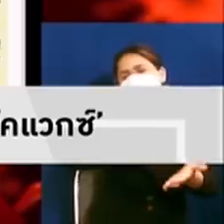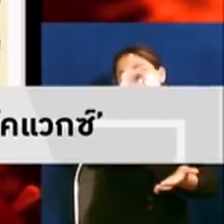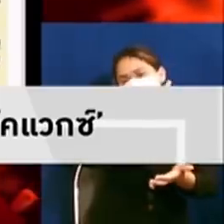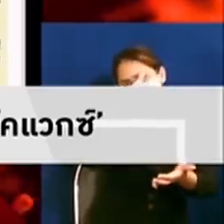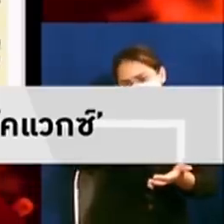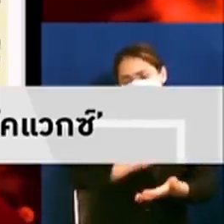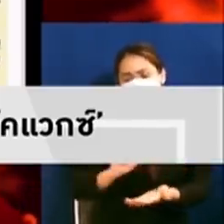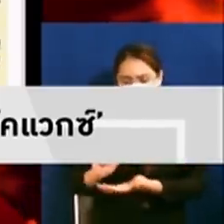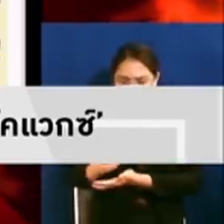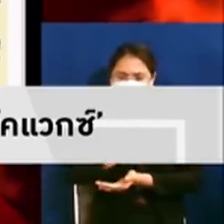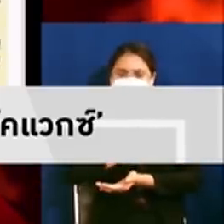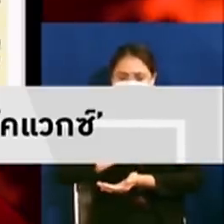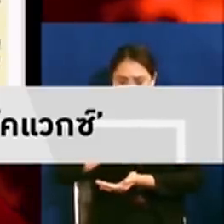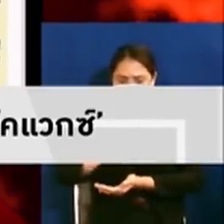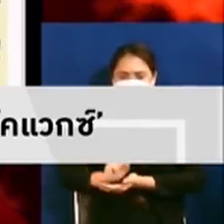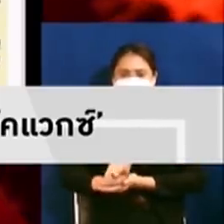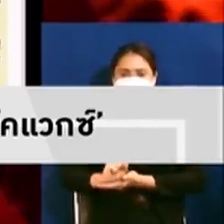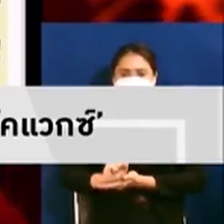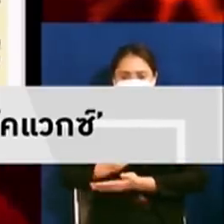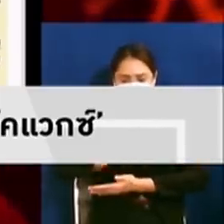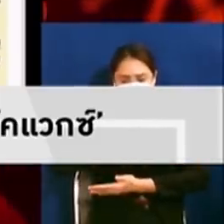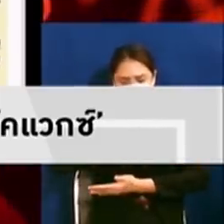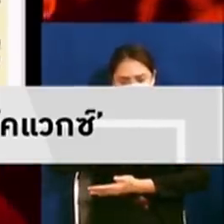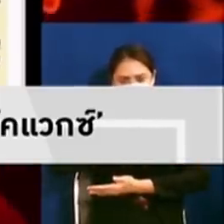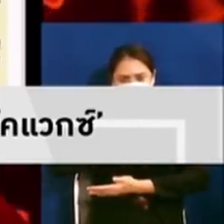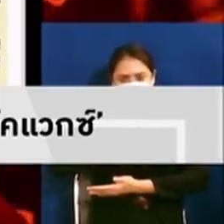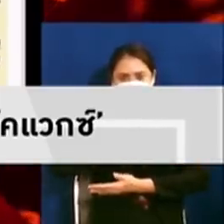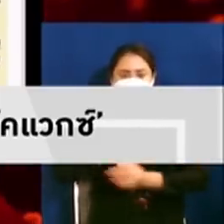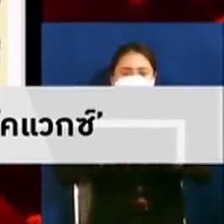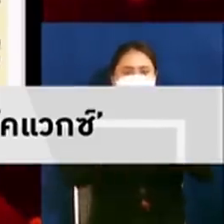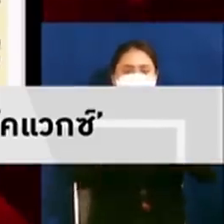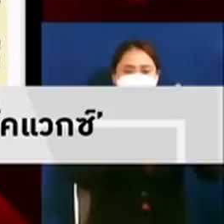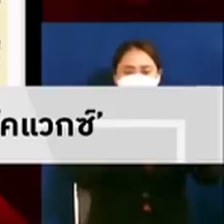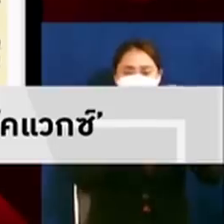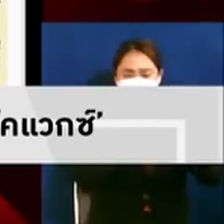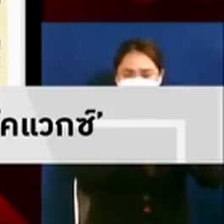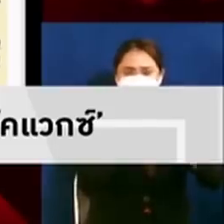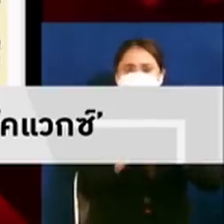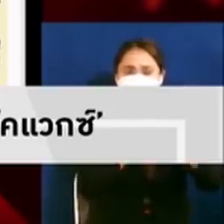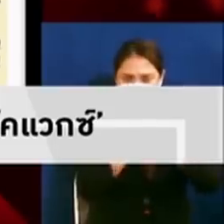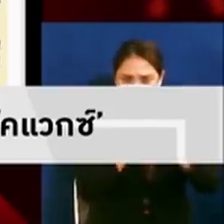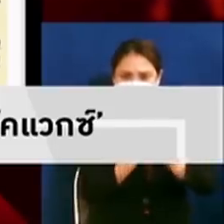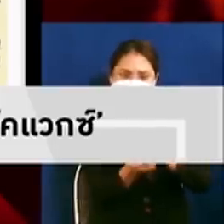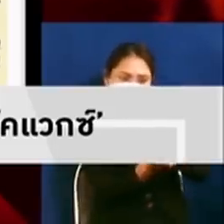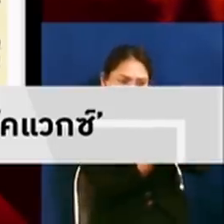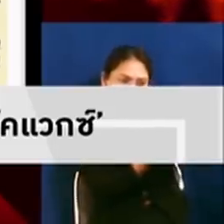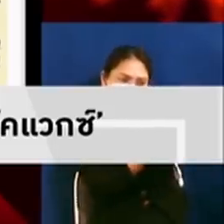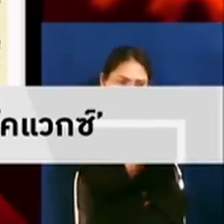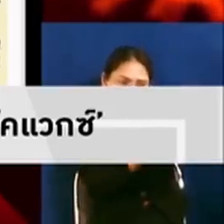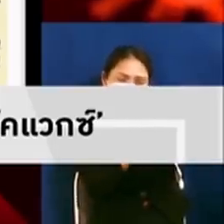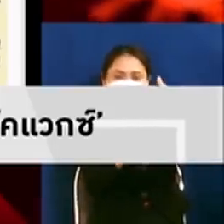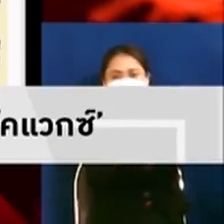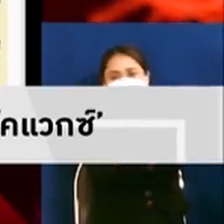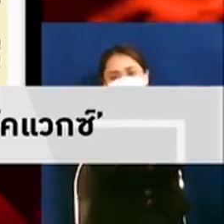คซีนแห่งชาติก็ได้มีการเตรียมการที่ได้เริ่มเจรจาแล้วก็ได้ส่งข้อความนะครับประสานงานไป